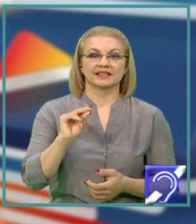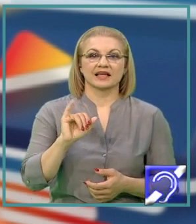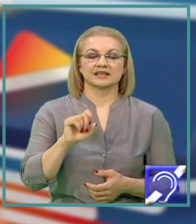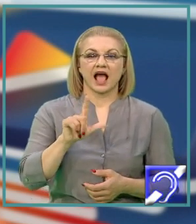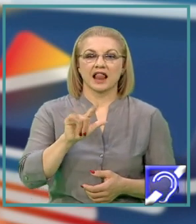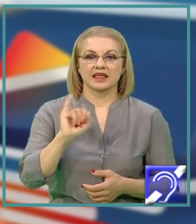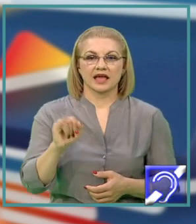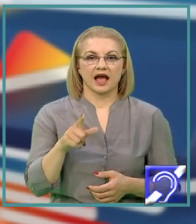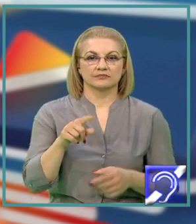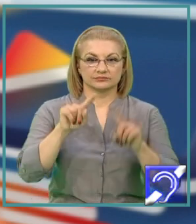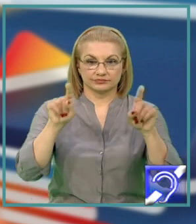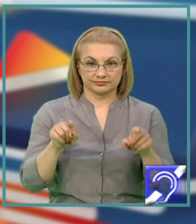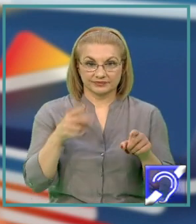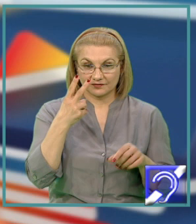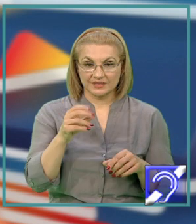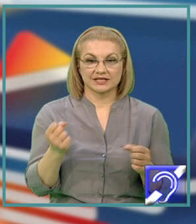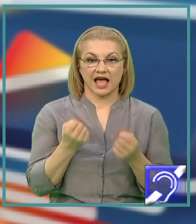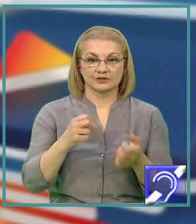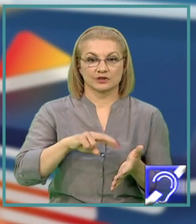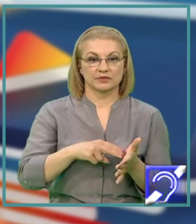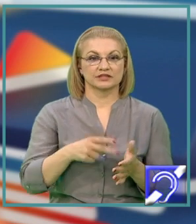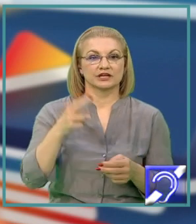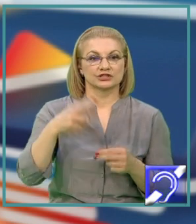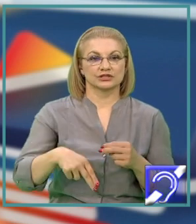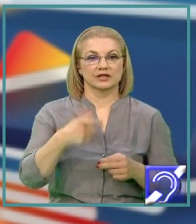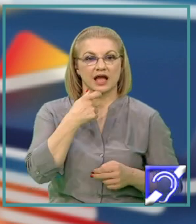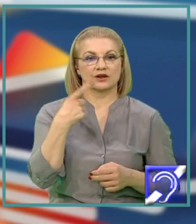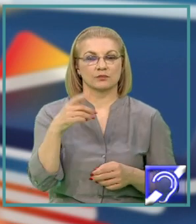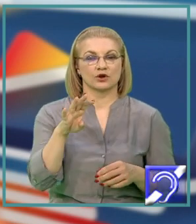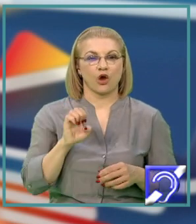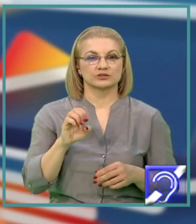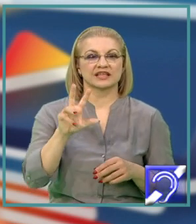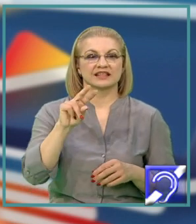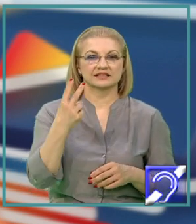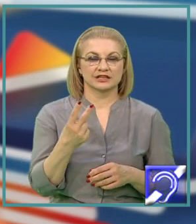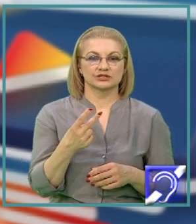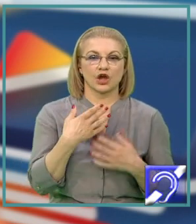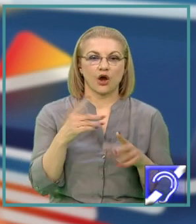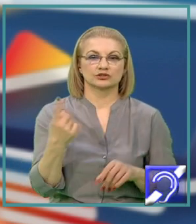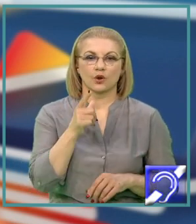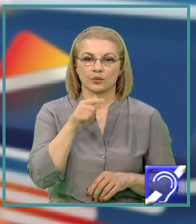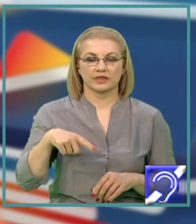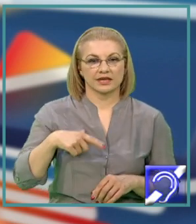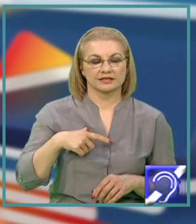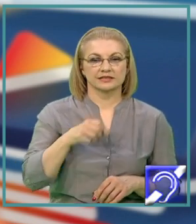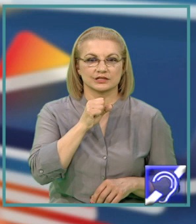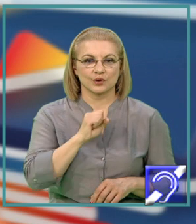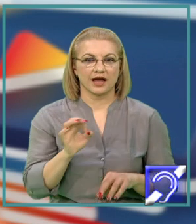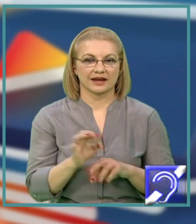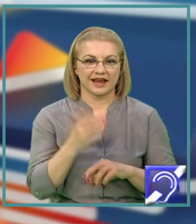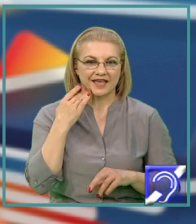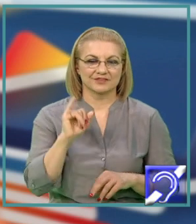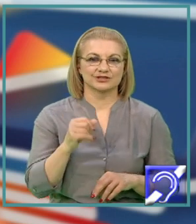anul 1932, în orice oraș unde există soacre, neveste și prefecturi, fixează spațiul larg al acțiunii